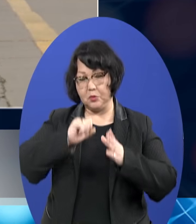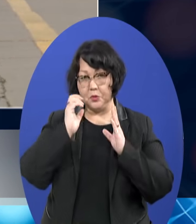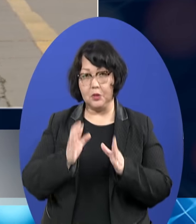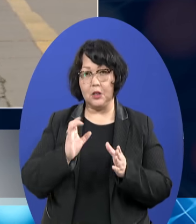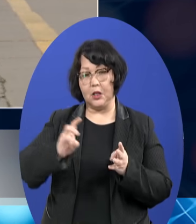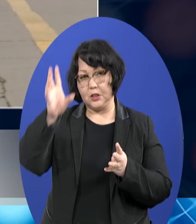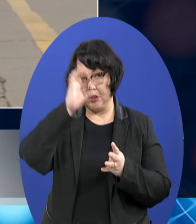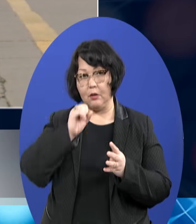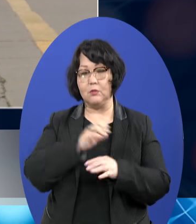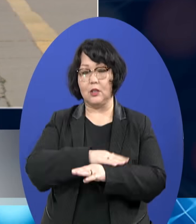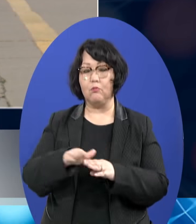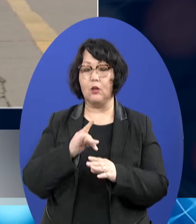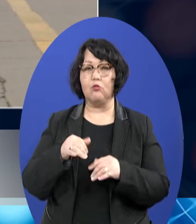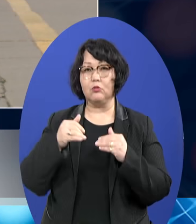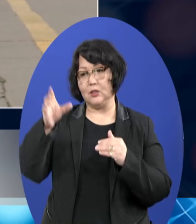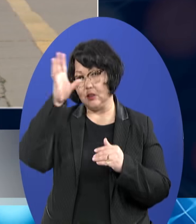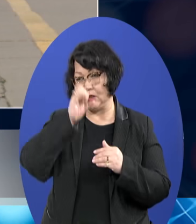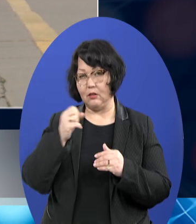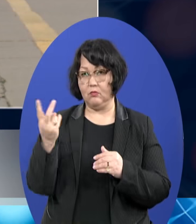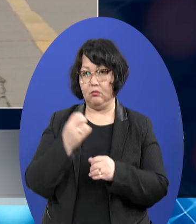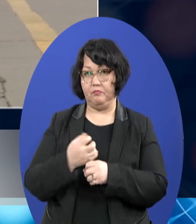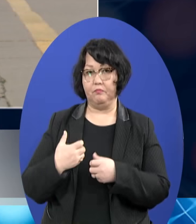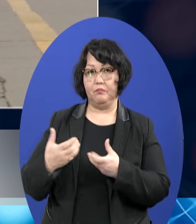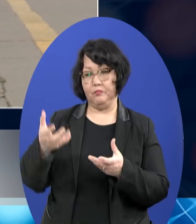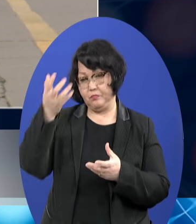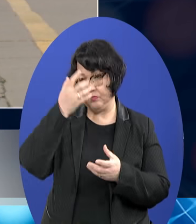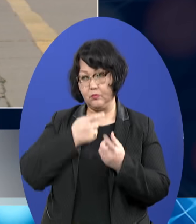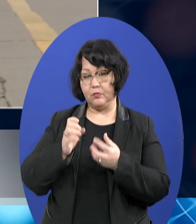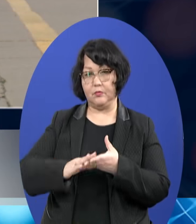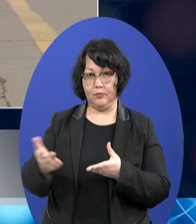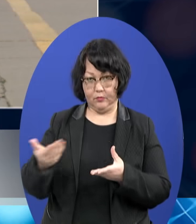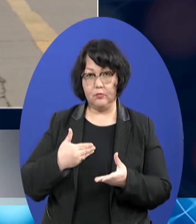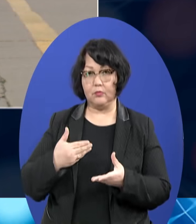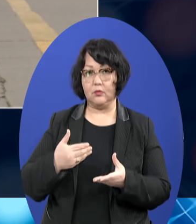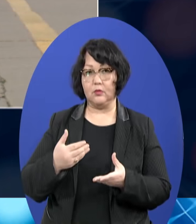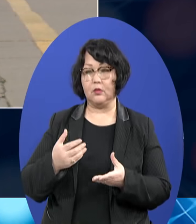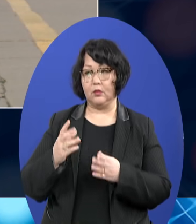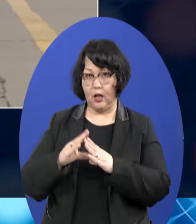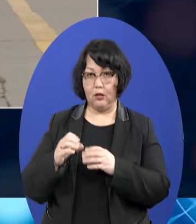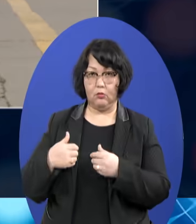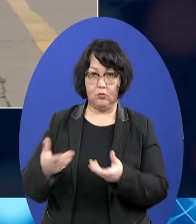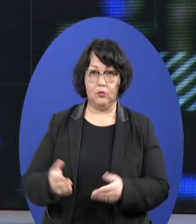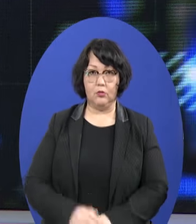зам тээврийн хөгжлийн сайд нартаа алгаж, засгийн газрын хурлаан танилцуулахыг ерөнхий сайд үүрэг болгожээ.